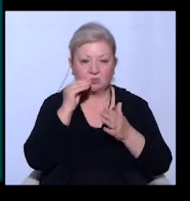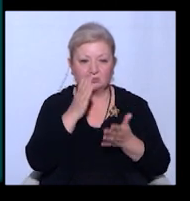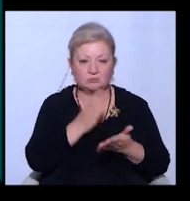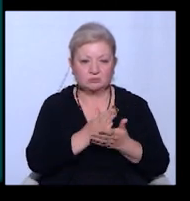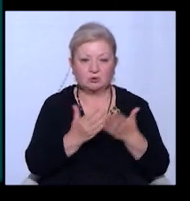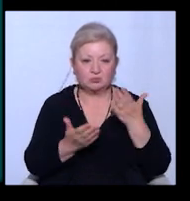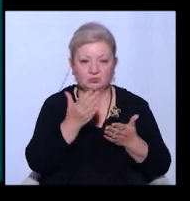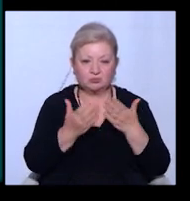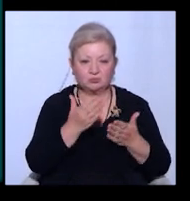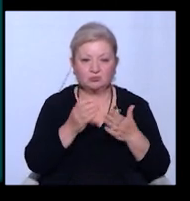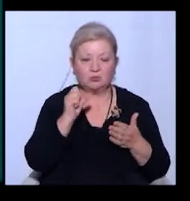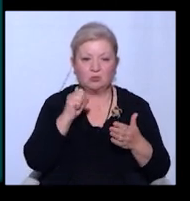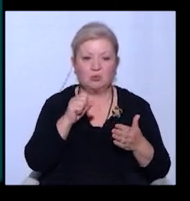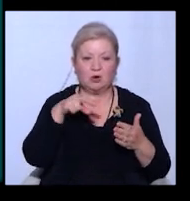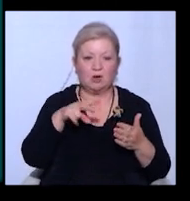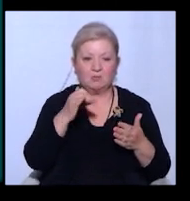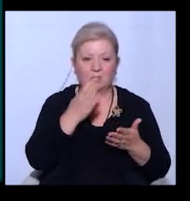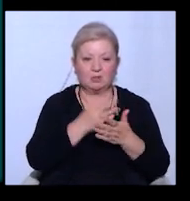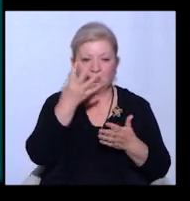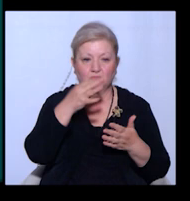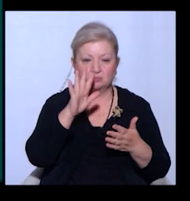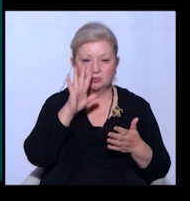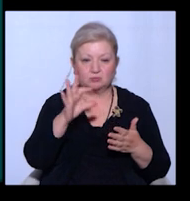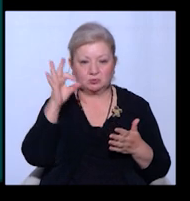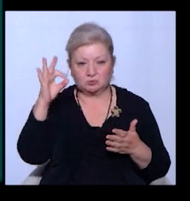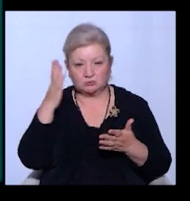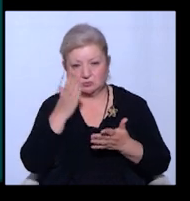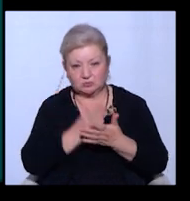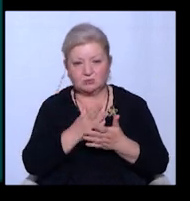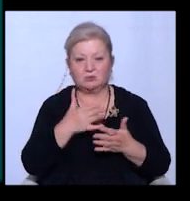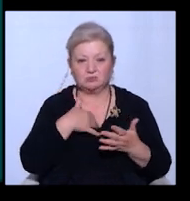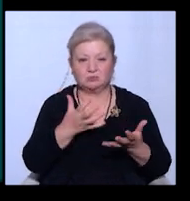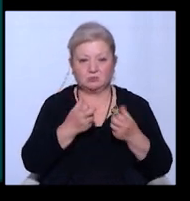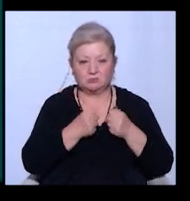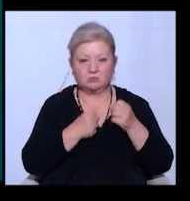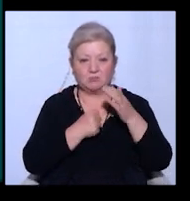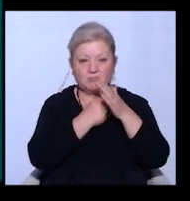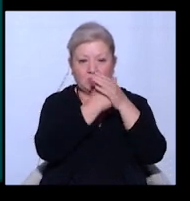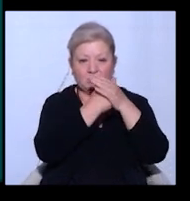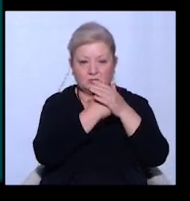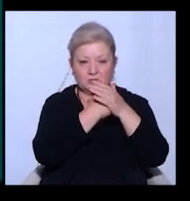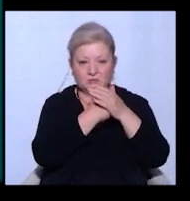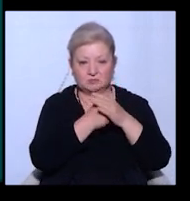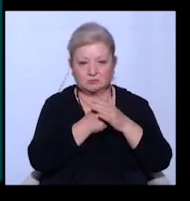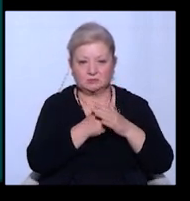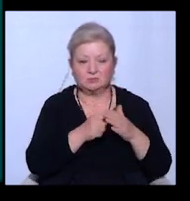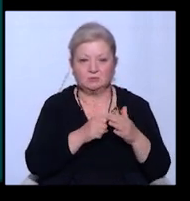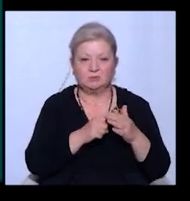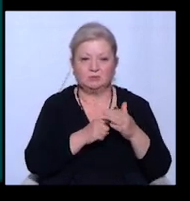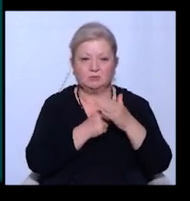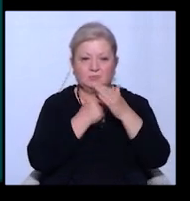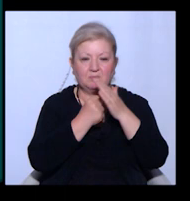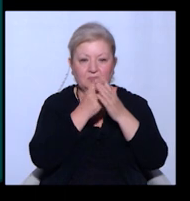გრადუსზე. მაშასადამე ალფა თუ არის 45 გრადუსი, ჩვენ მივახცევთ მაქსიმალურ სიშორეს. რადგან